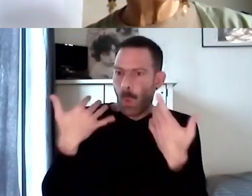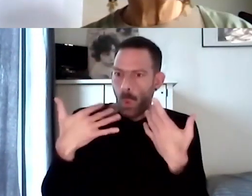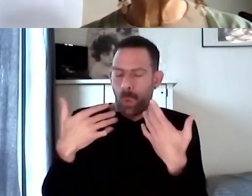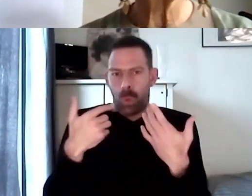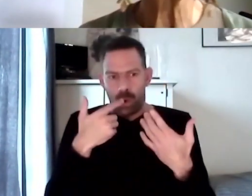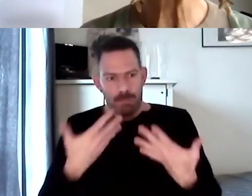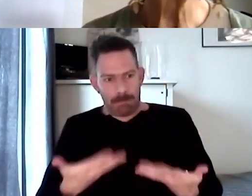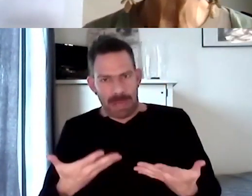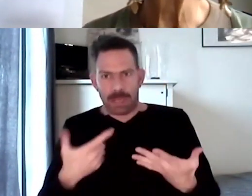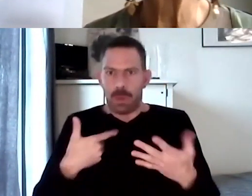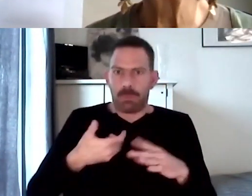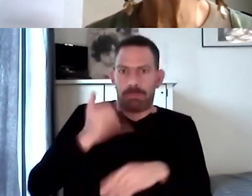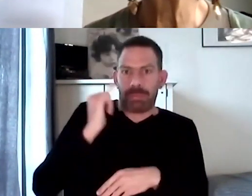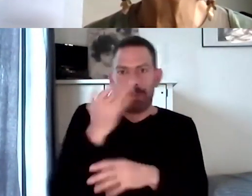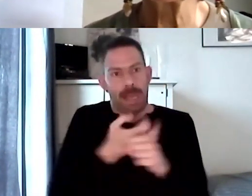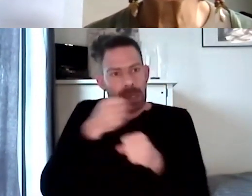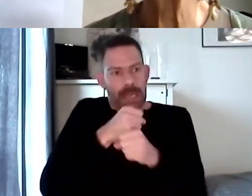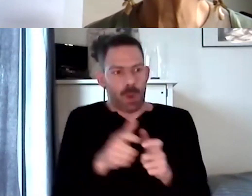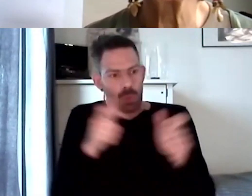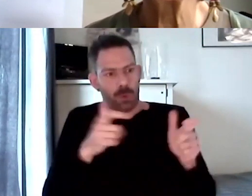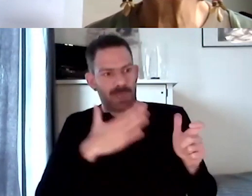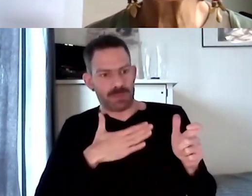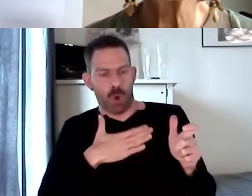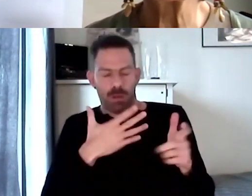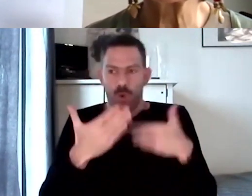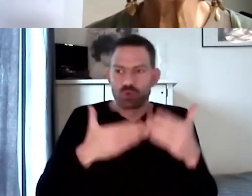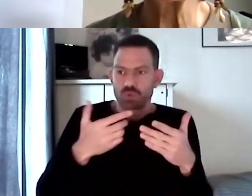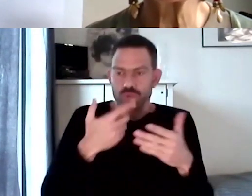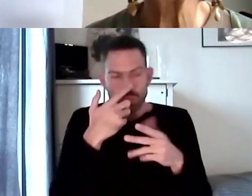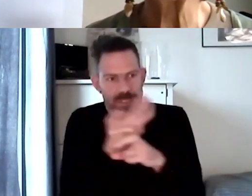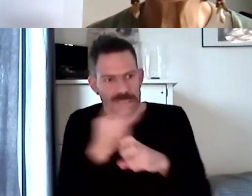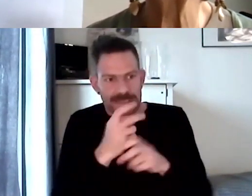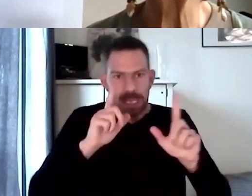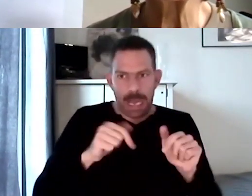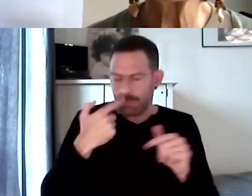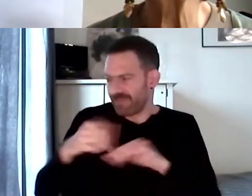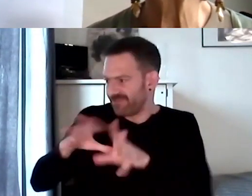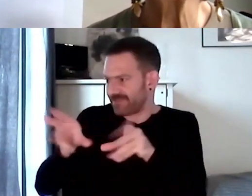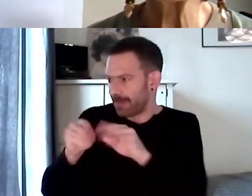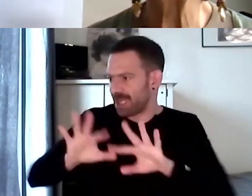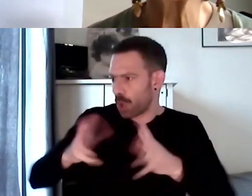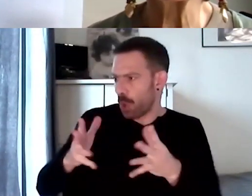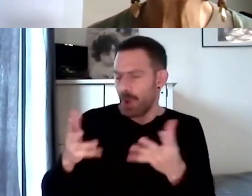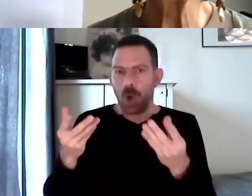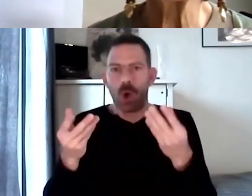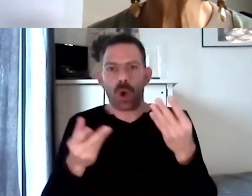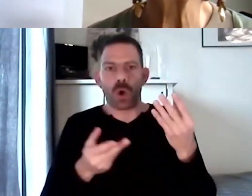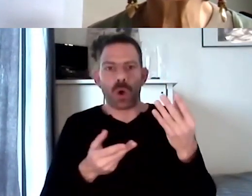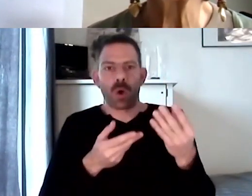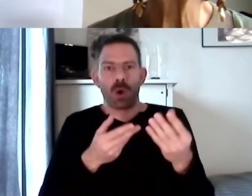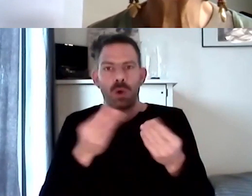lance peut-être dans l'auto-entrepreneuriat, dans des choses comme ça, où il y a un risque, on a la famille, on a un différent nombre de